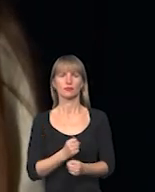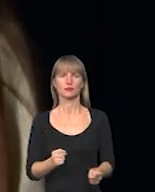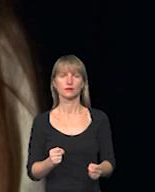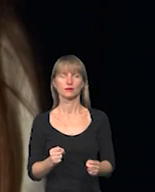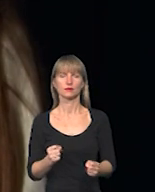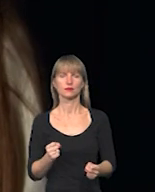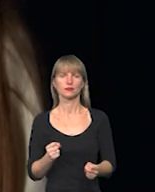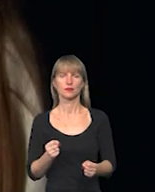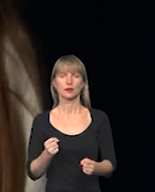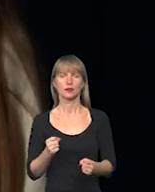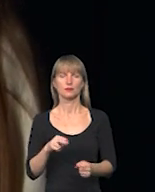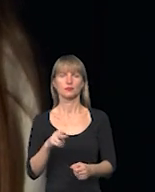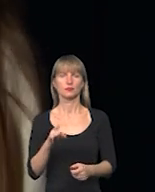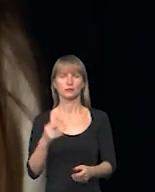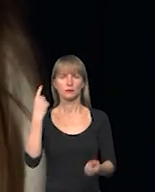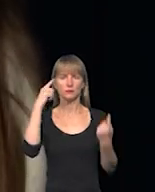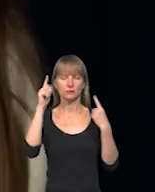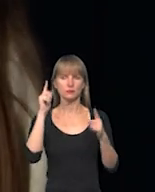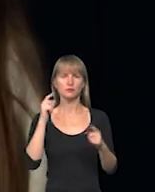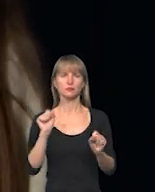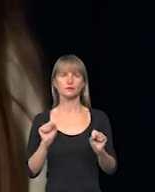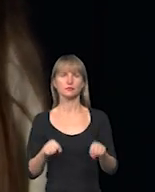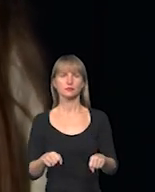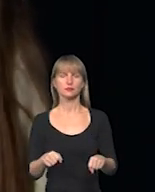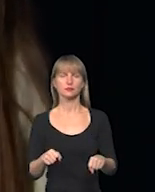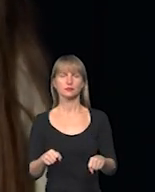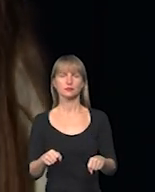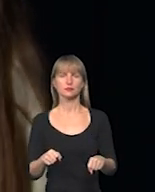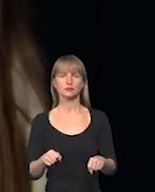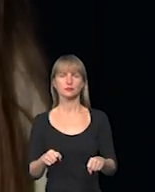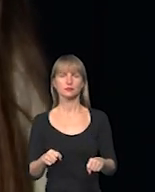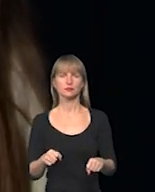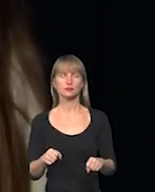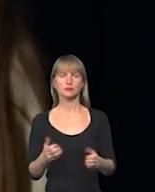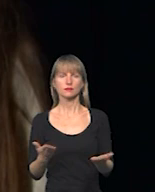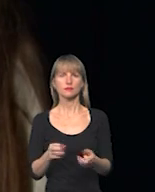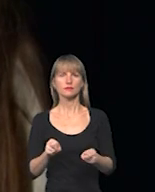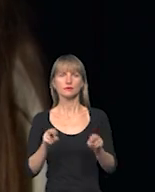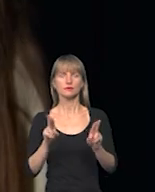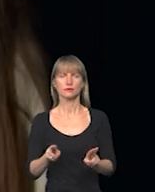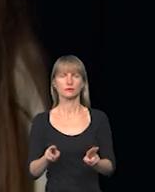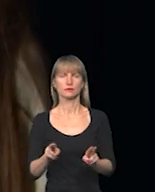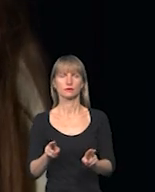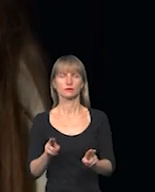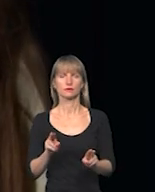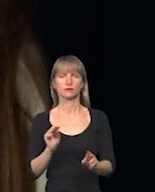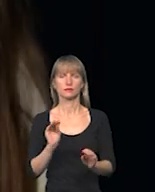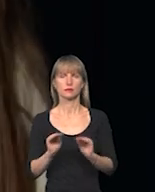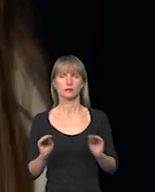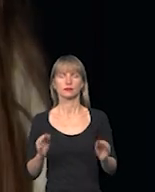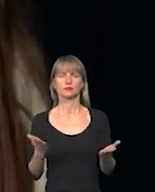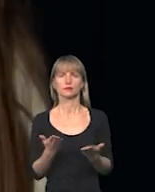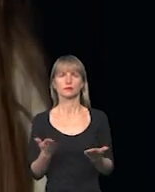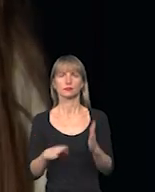Мабуть, при імпровізації народжуються якісь нові спецефекти, речі,